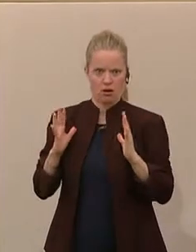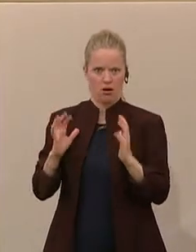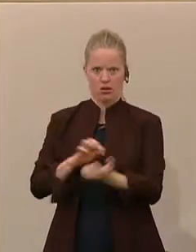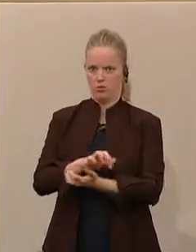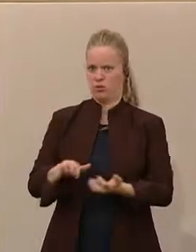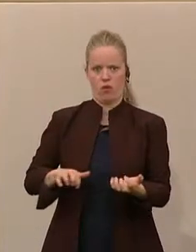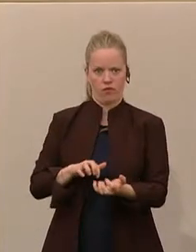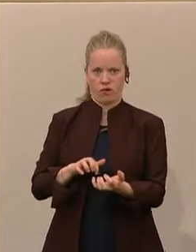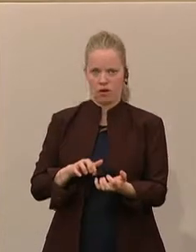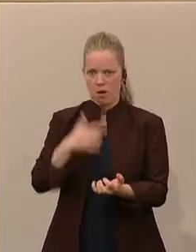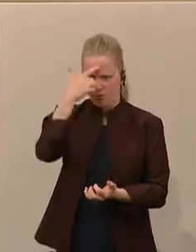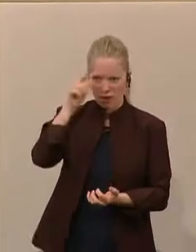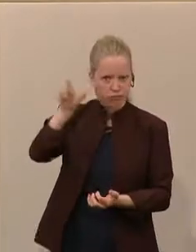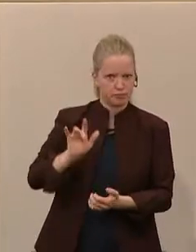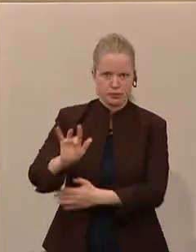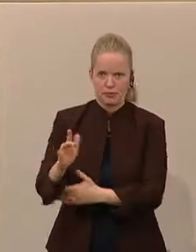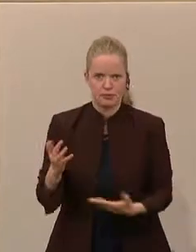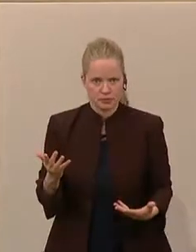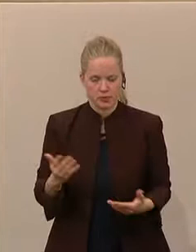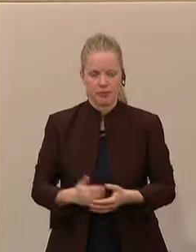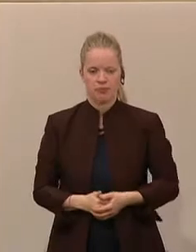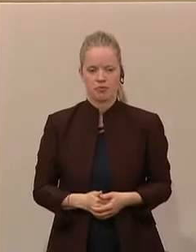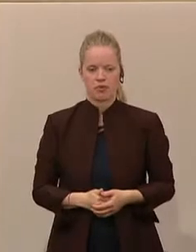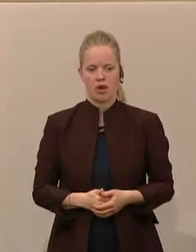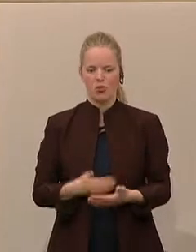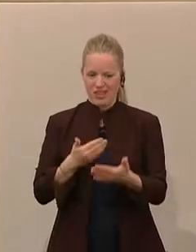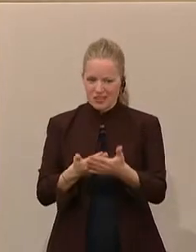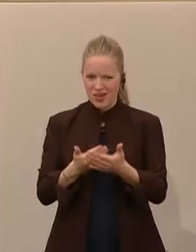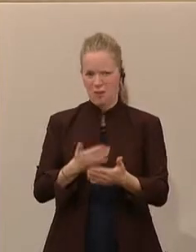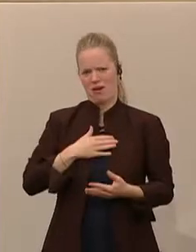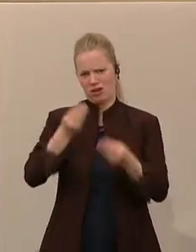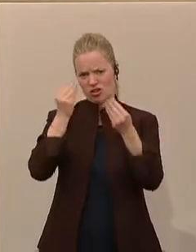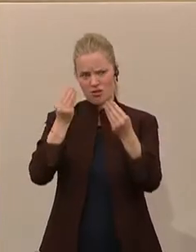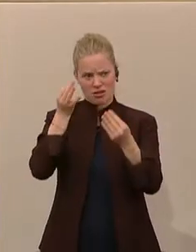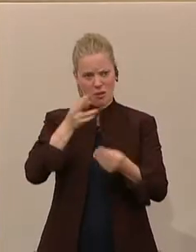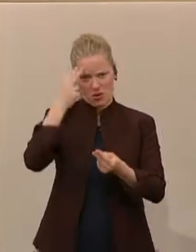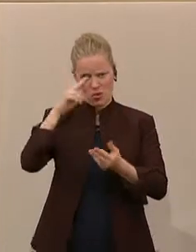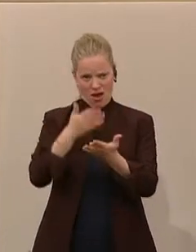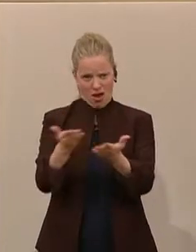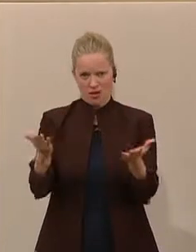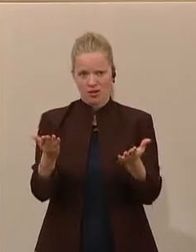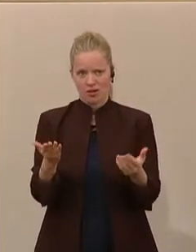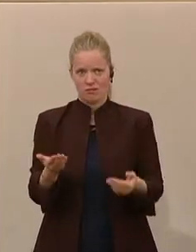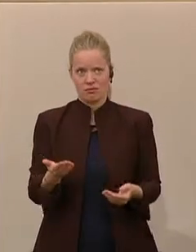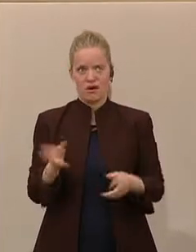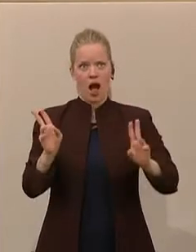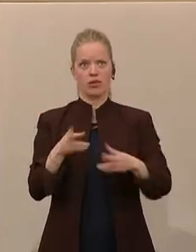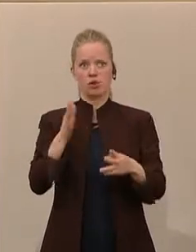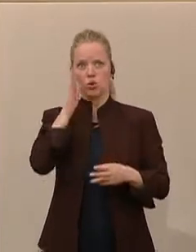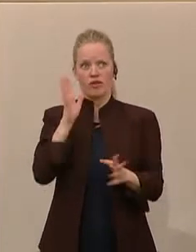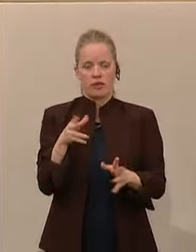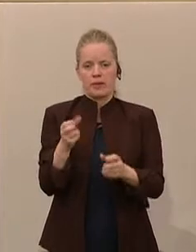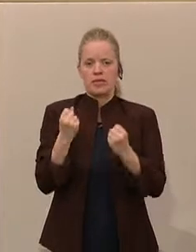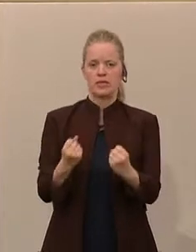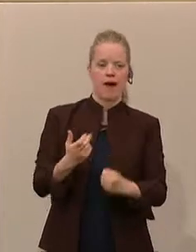ist. Und damit, meine sehr geschätzten Damen und Herren, ist sich niemand mehr sicher, wer wann wo vielleicht